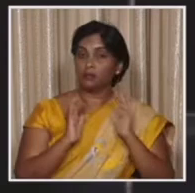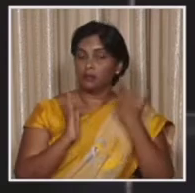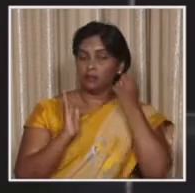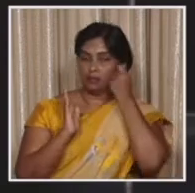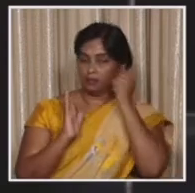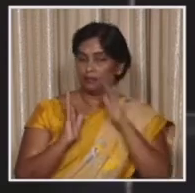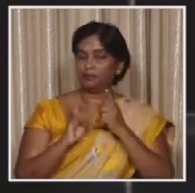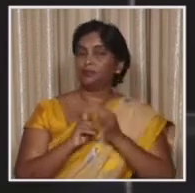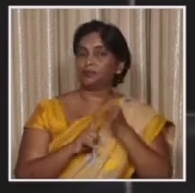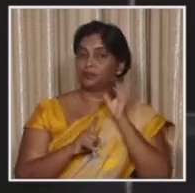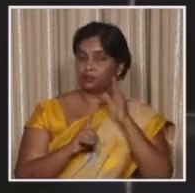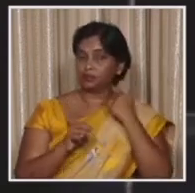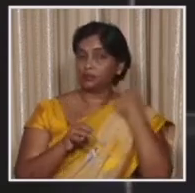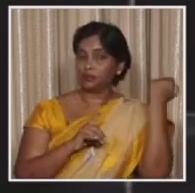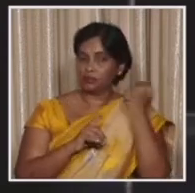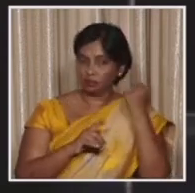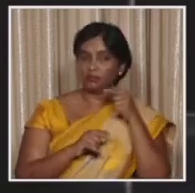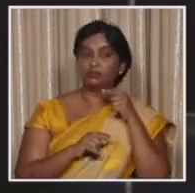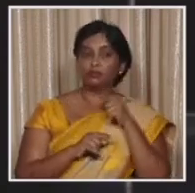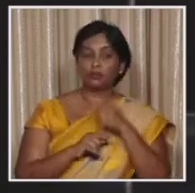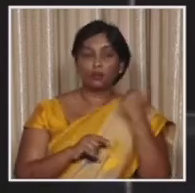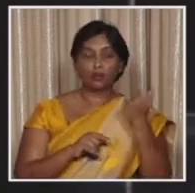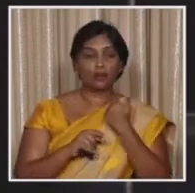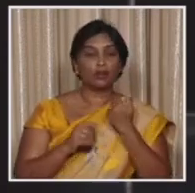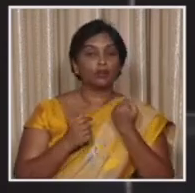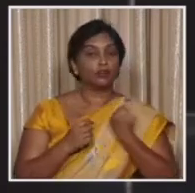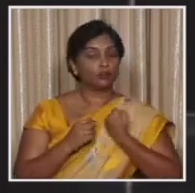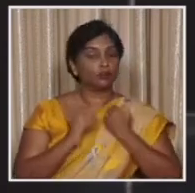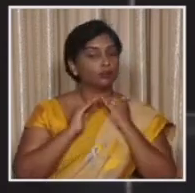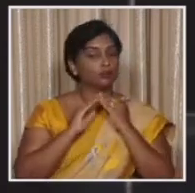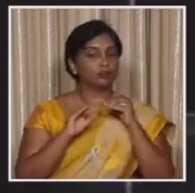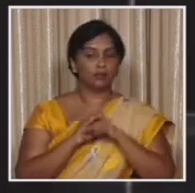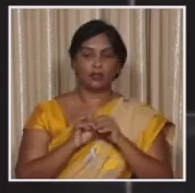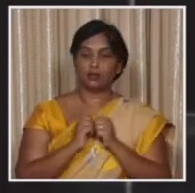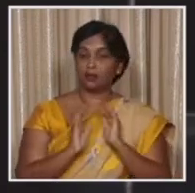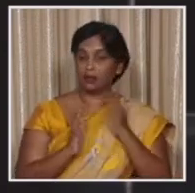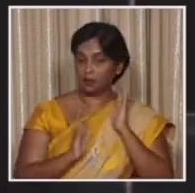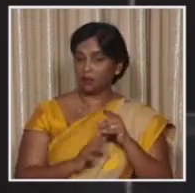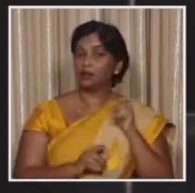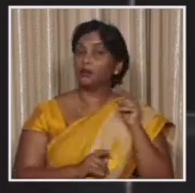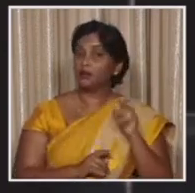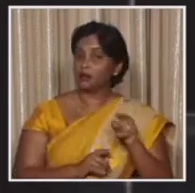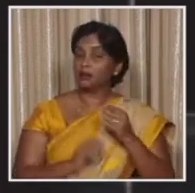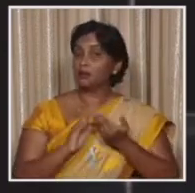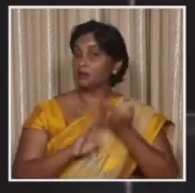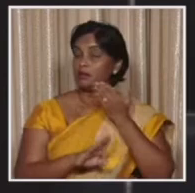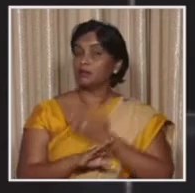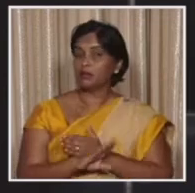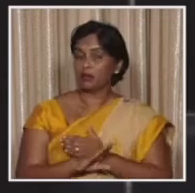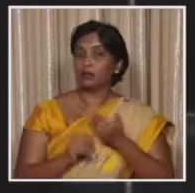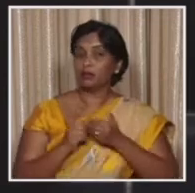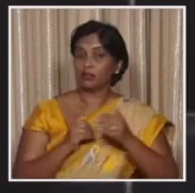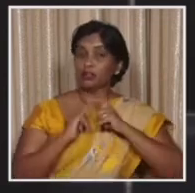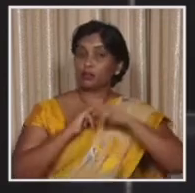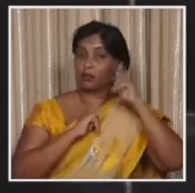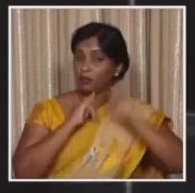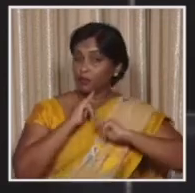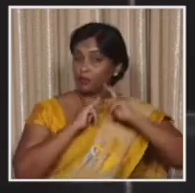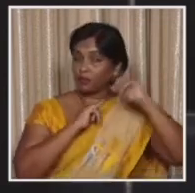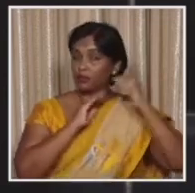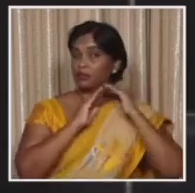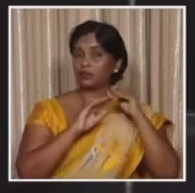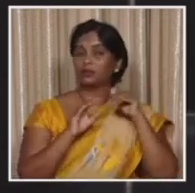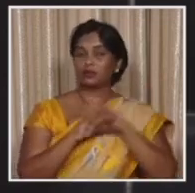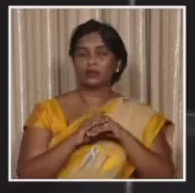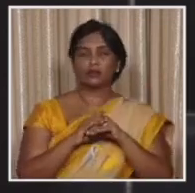තිබුණා ජනාධිපති කරදායේ කතාවේ. අලුතින් වෛද්‍ය පීඨ ඇති කරන යෝජනා තිබුණා. එහෙත් ඊට පෙර පවතින විශ්වවිද්‍යාලවල